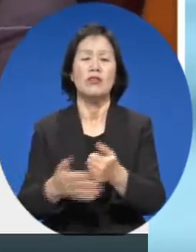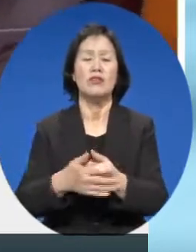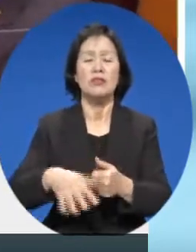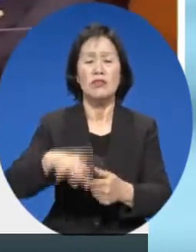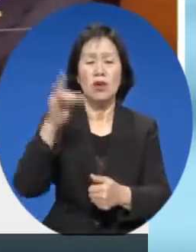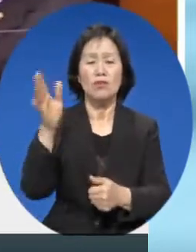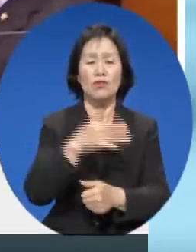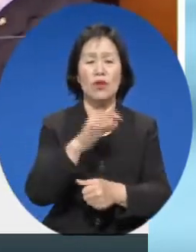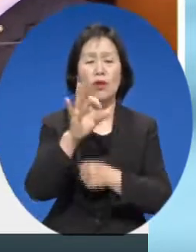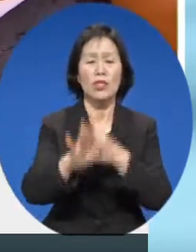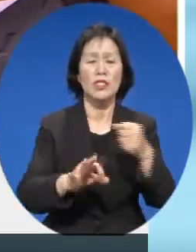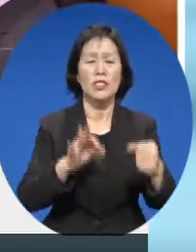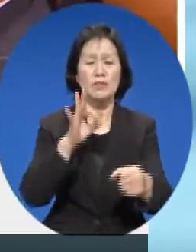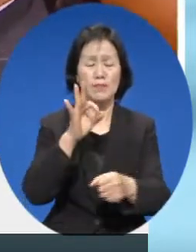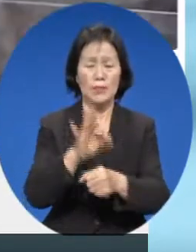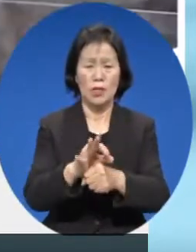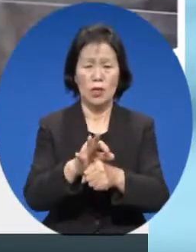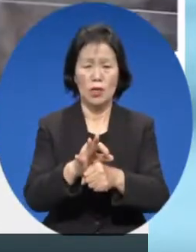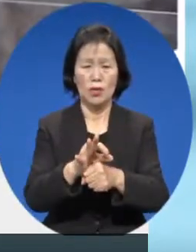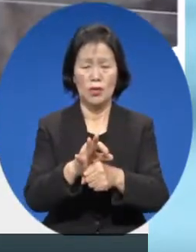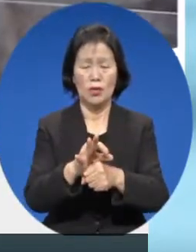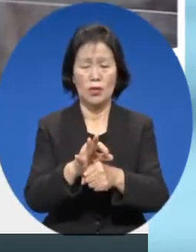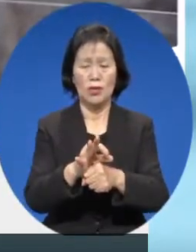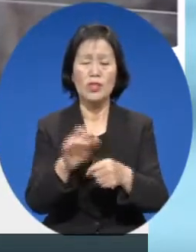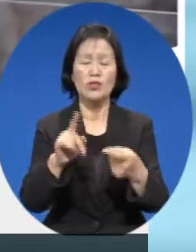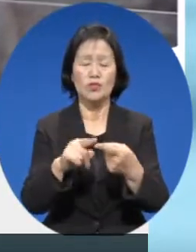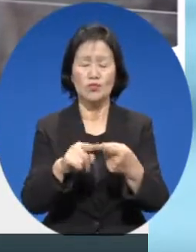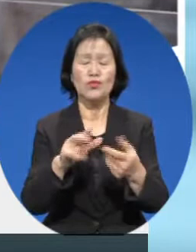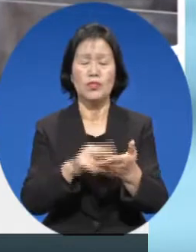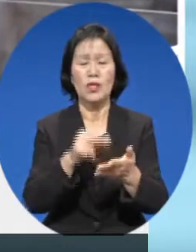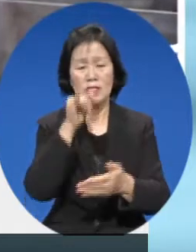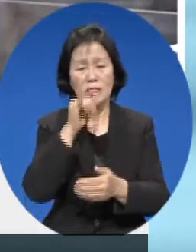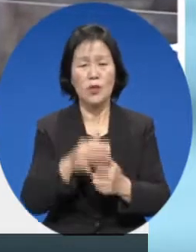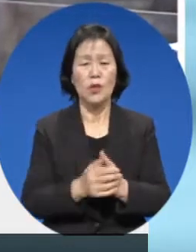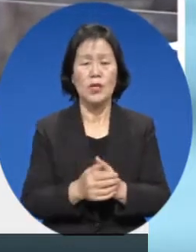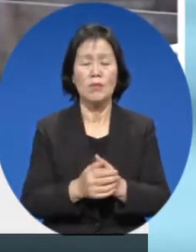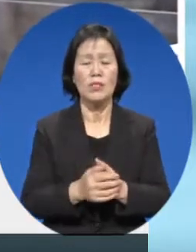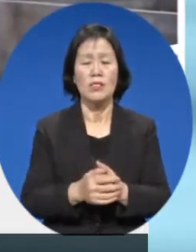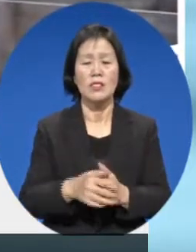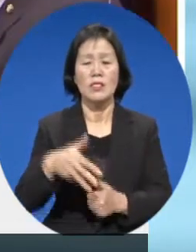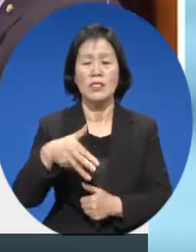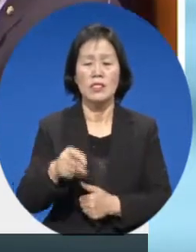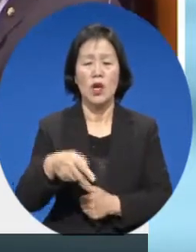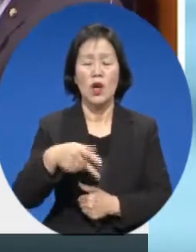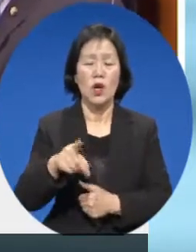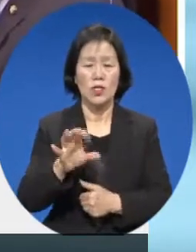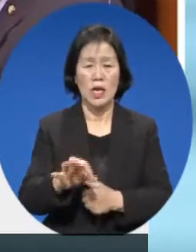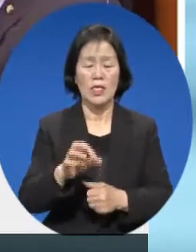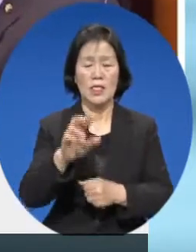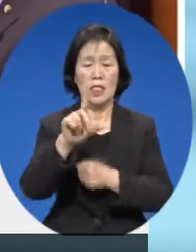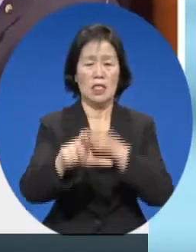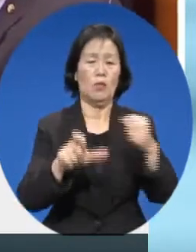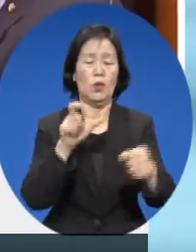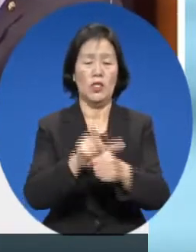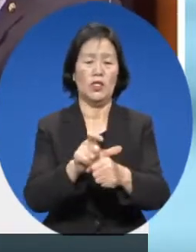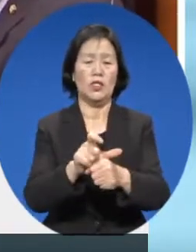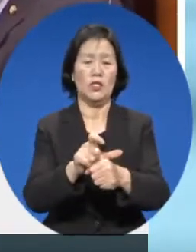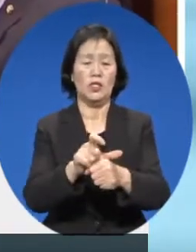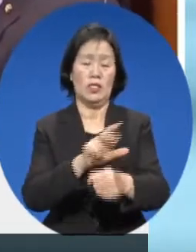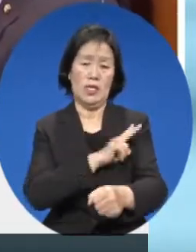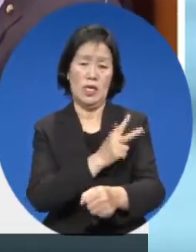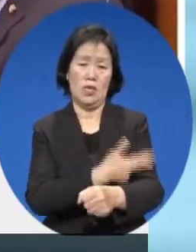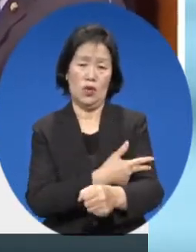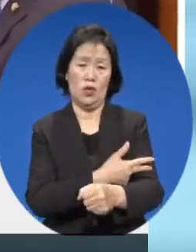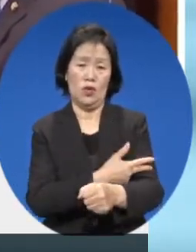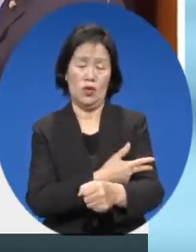이라는 게 체계적 합성이 많냐 라는 의문이 있었어요 왜냐면은 어 그 처장의 경우에는 15년의 자격을 요구 하구요 차장의 경우에